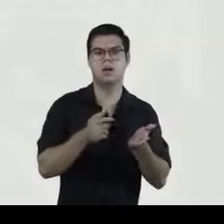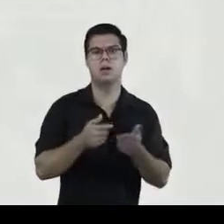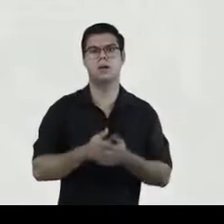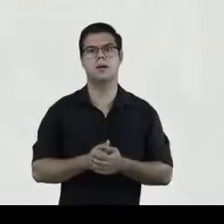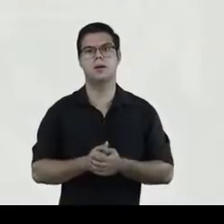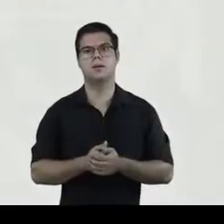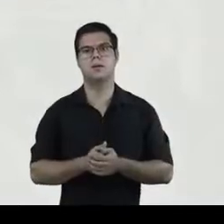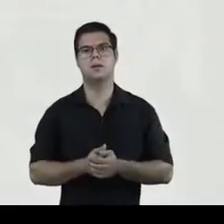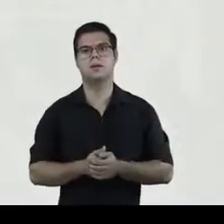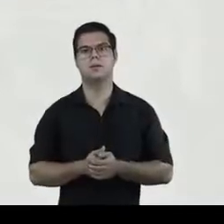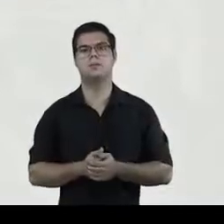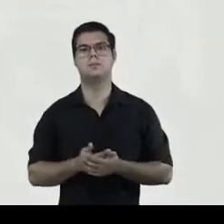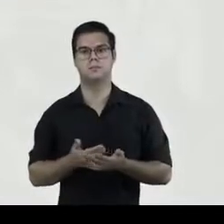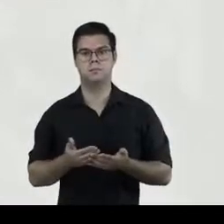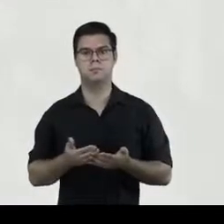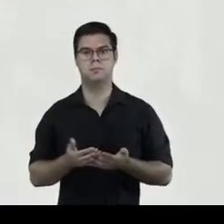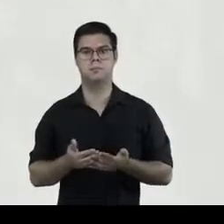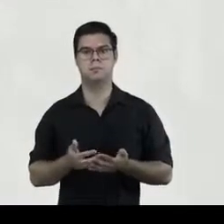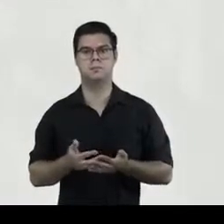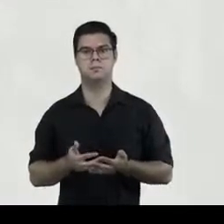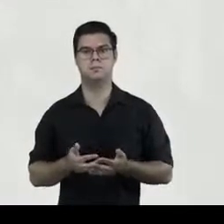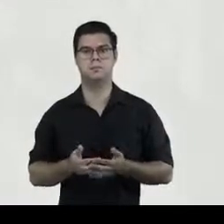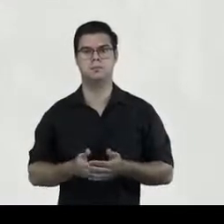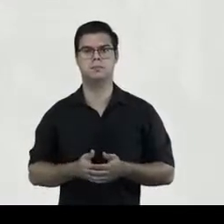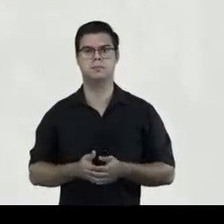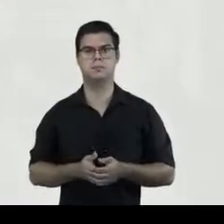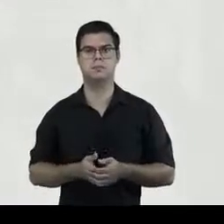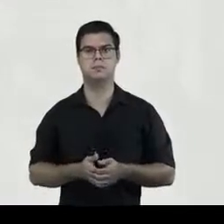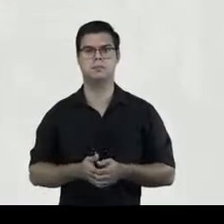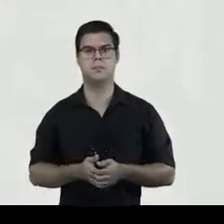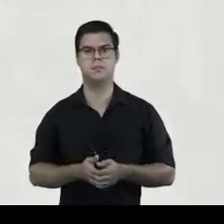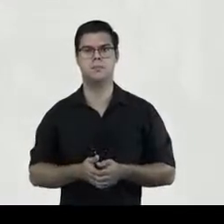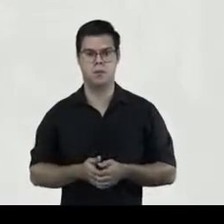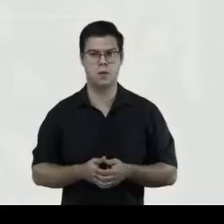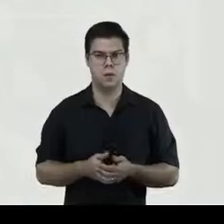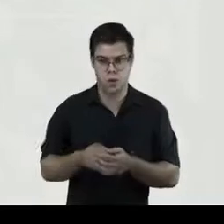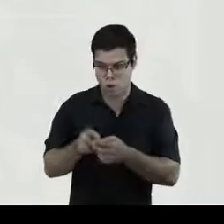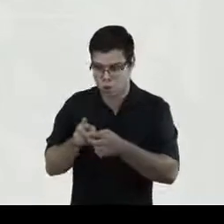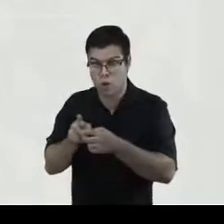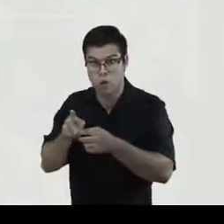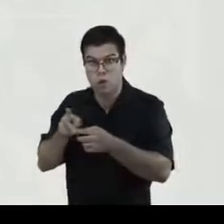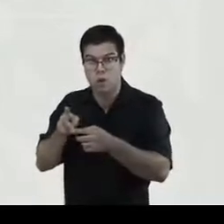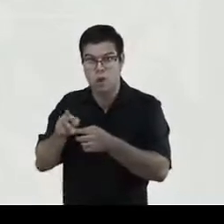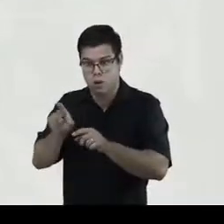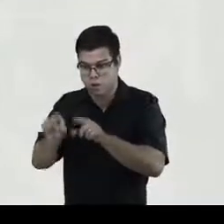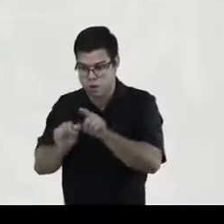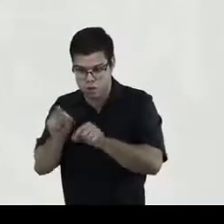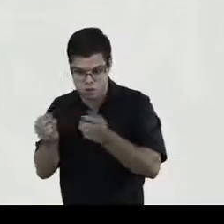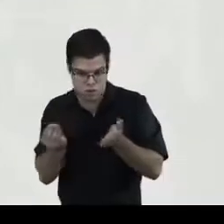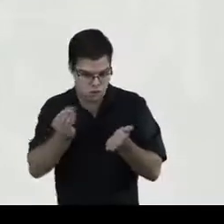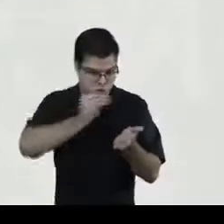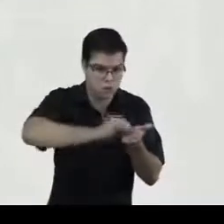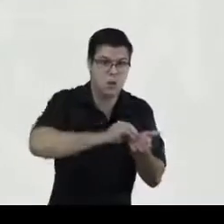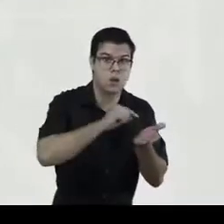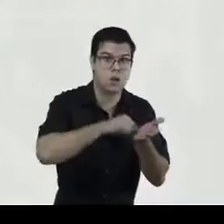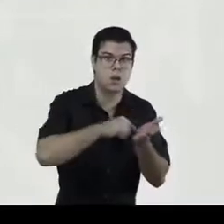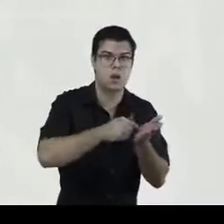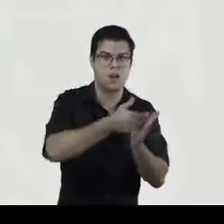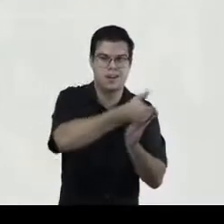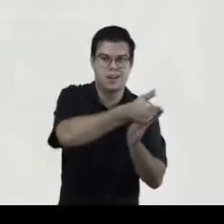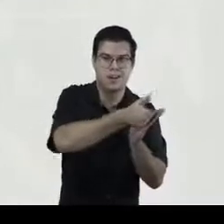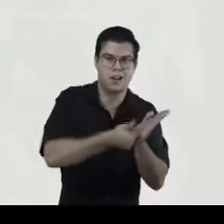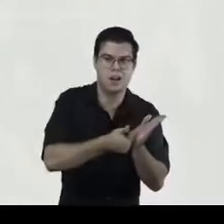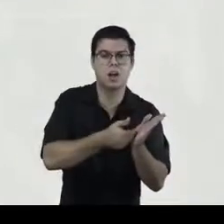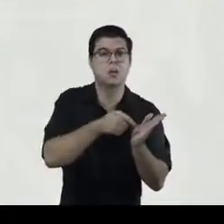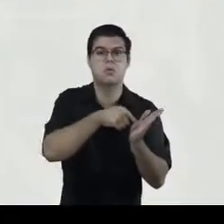einer Seite zusammen. Das hier ist jetzt nur eine Demo, wie das aussehen kann. Sowohl die Zeichen als auch